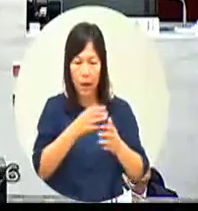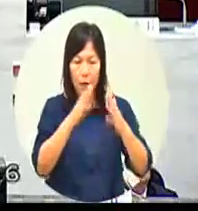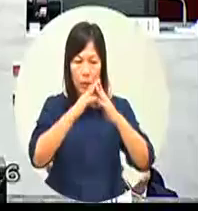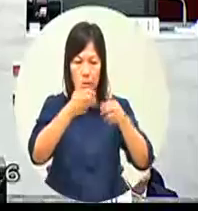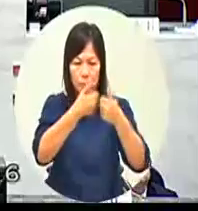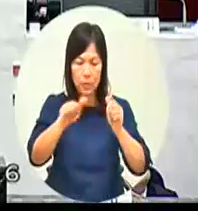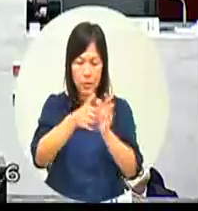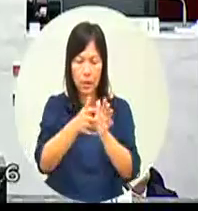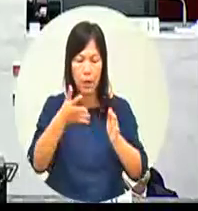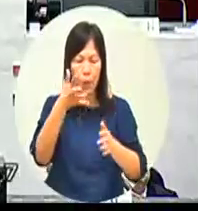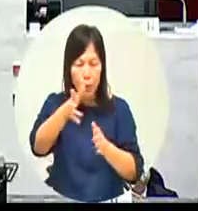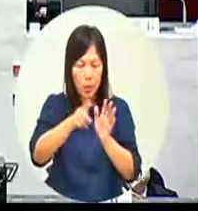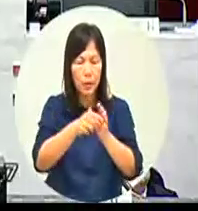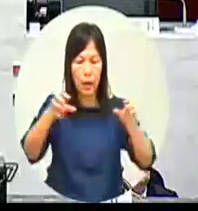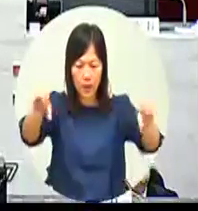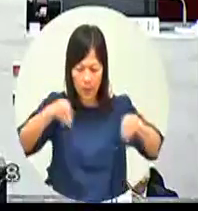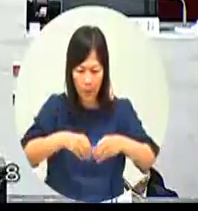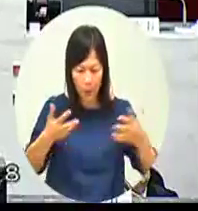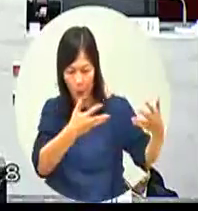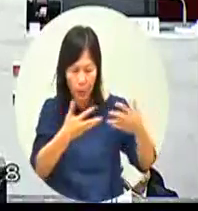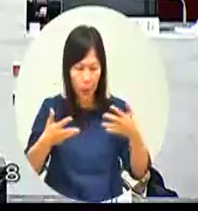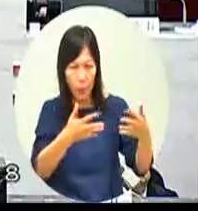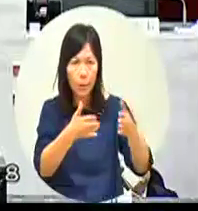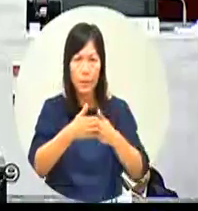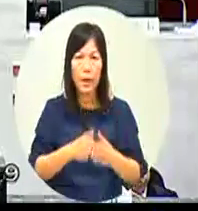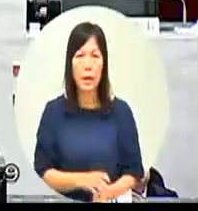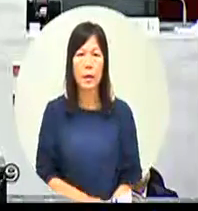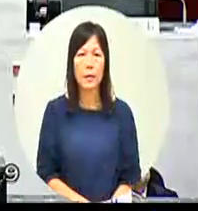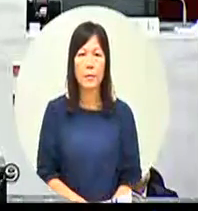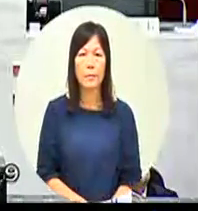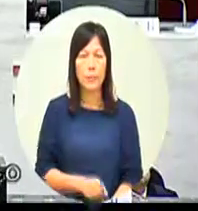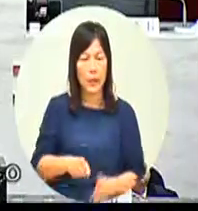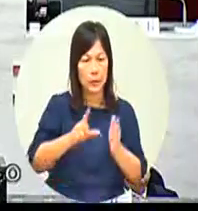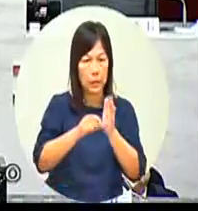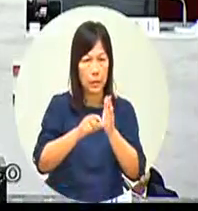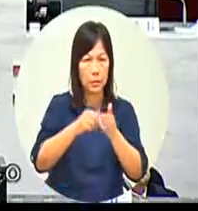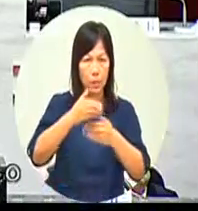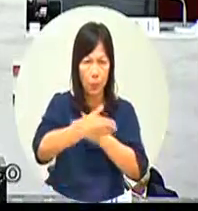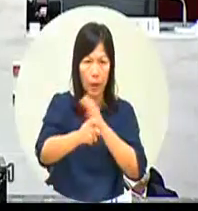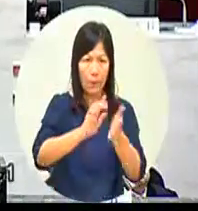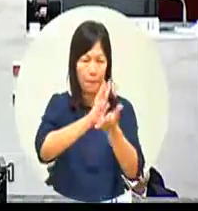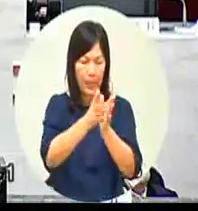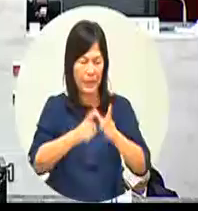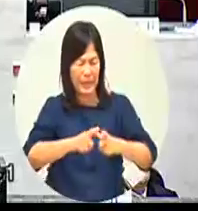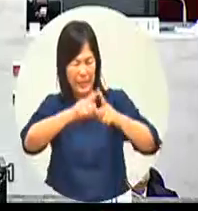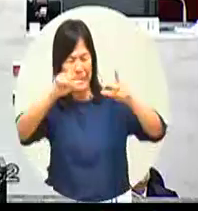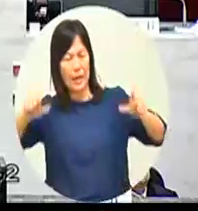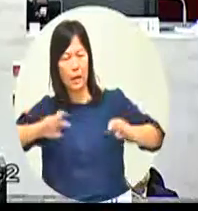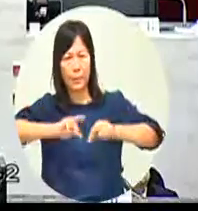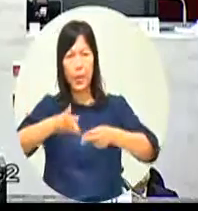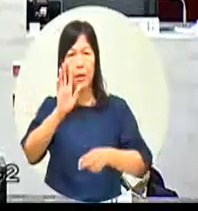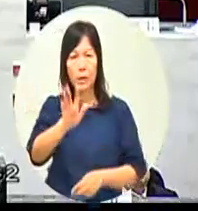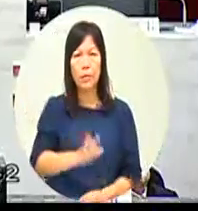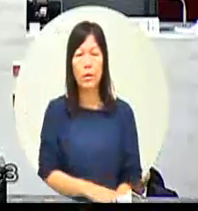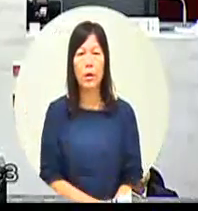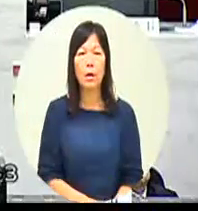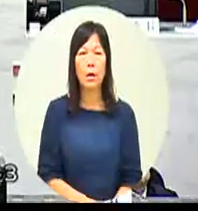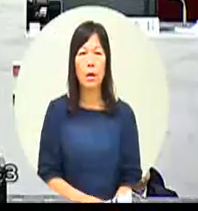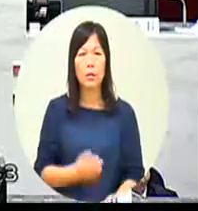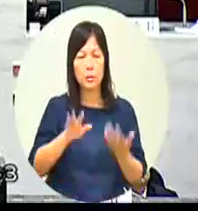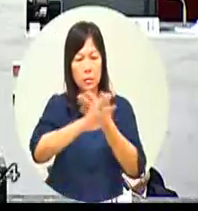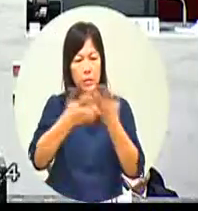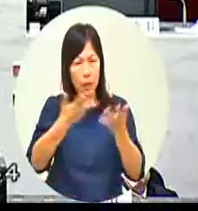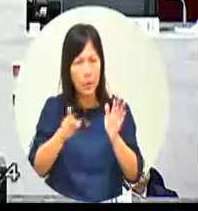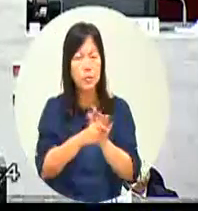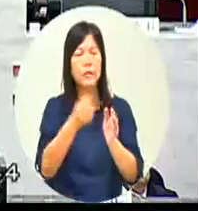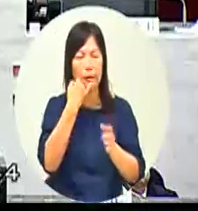题，双方来对质，然后的那一天的议程变成很大的变更。虽然其他事项